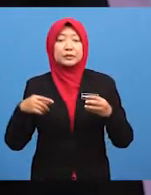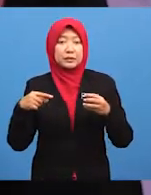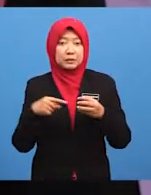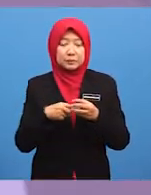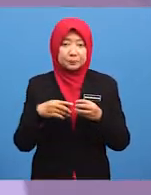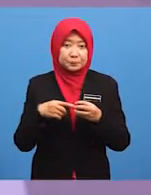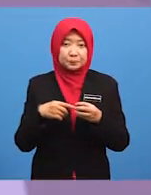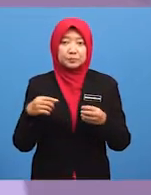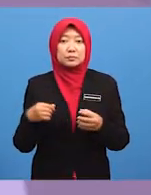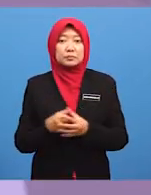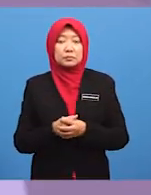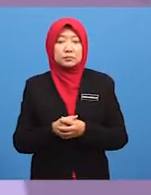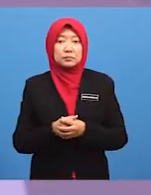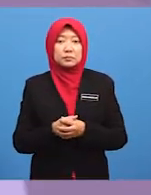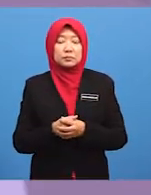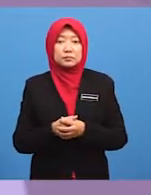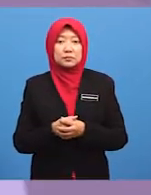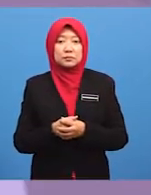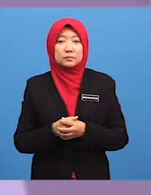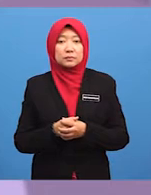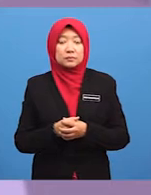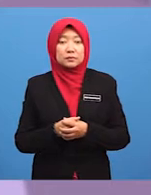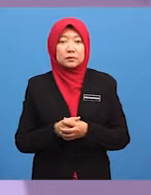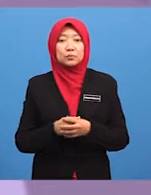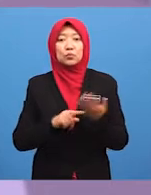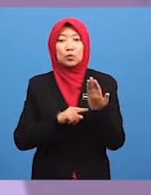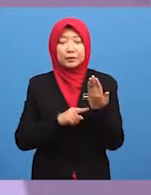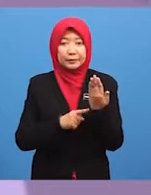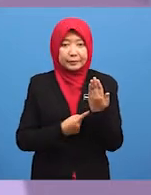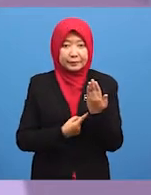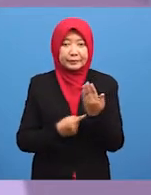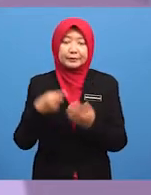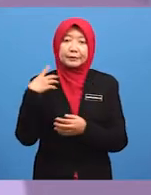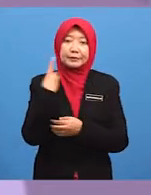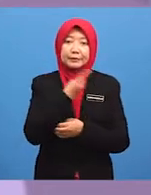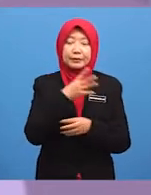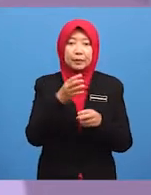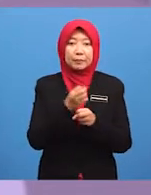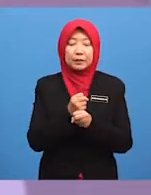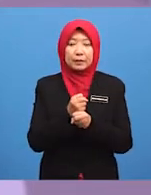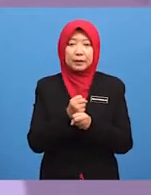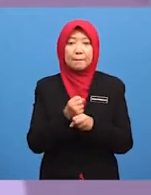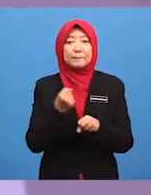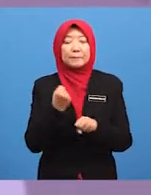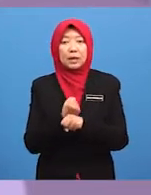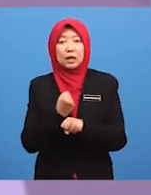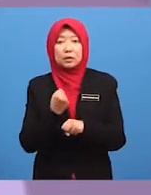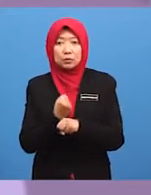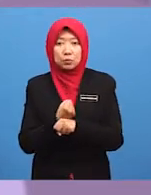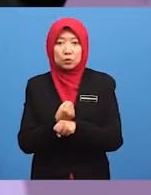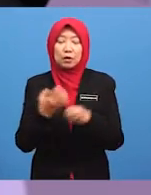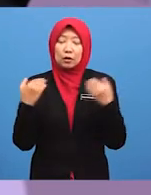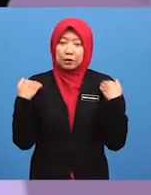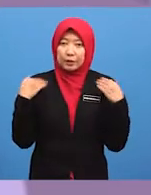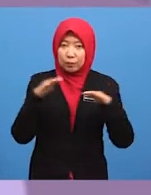tajam. Cara penghasilannya. Okey, mula-mula kita dapatkan seketul batu yang